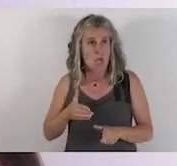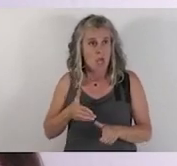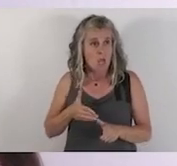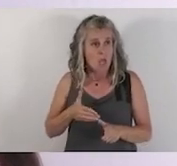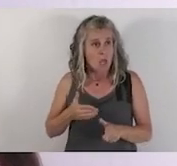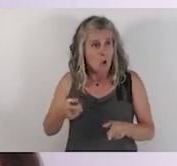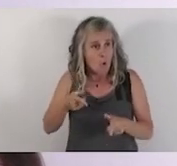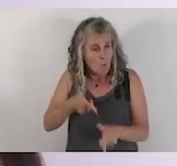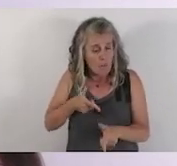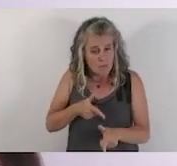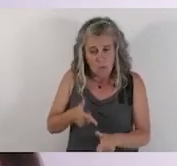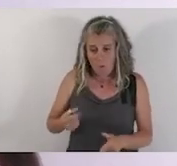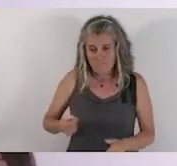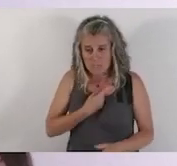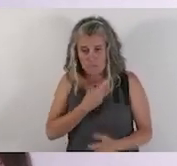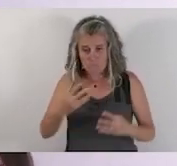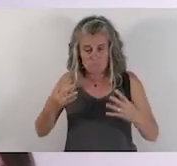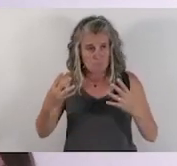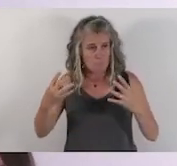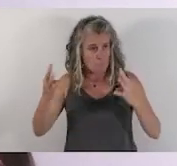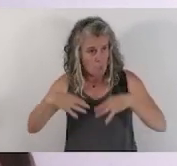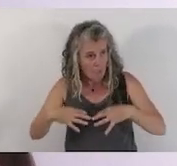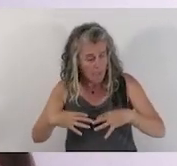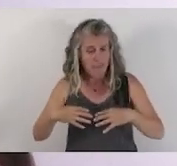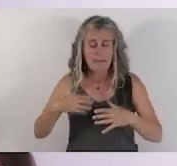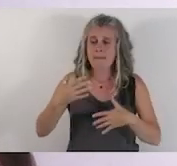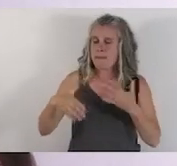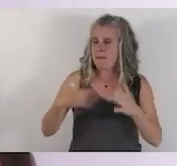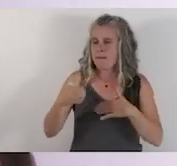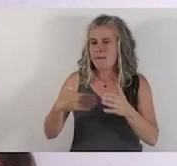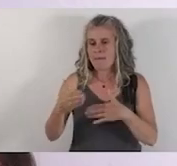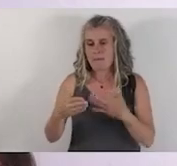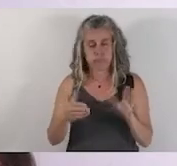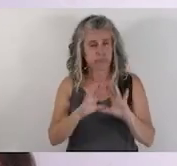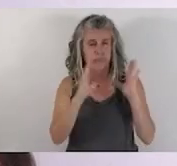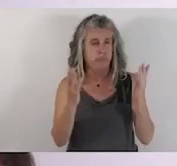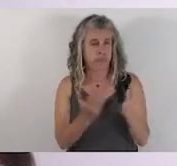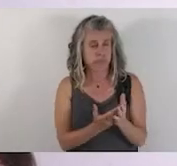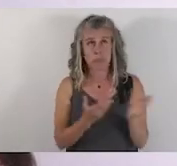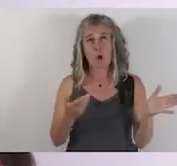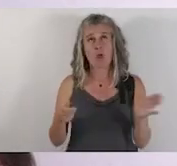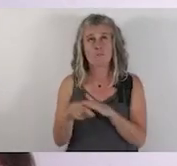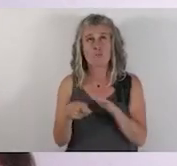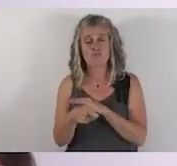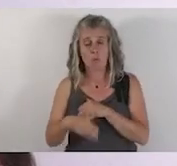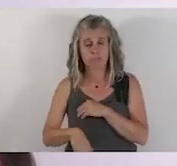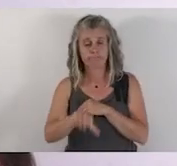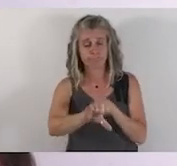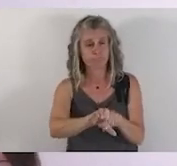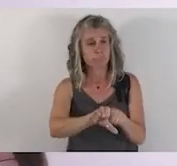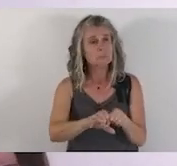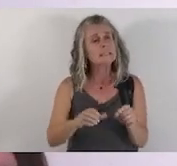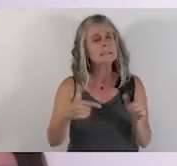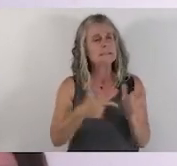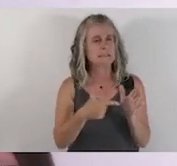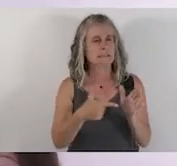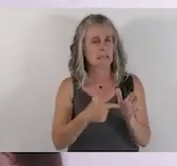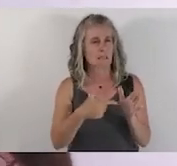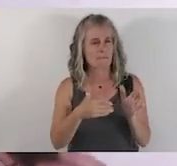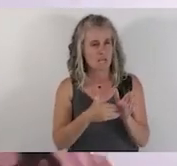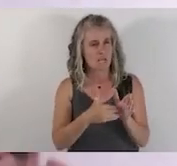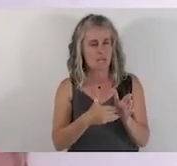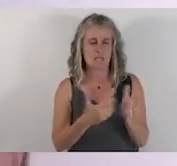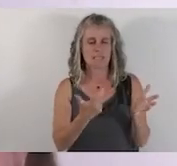de la Légion d'honneur décorés au péril de leur vie. Le tout pour un montant de 17 700 euros pour cette première répartition.